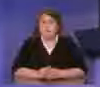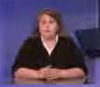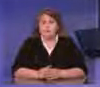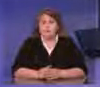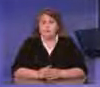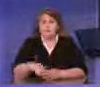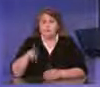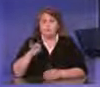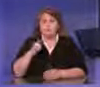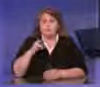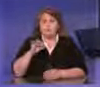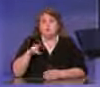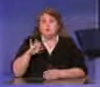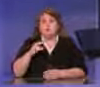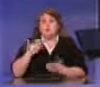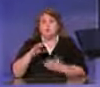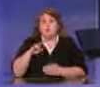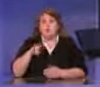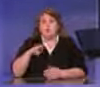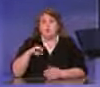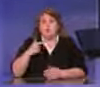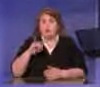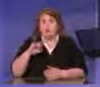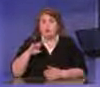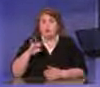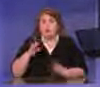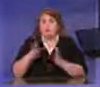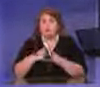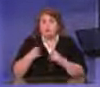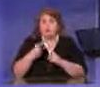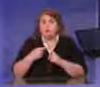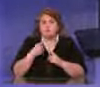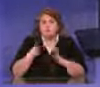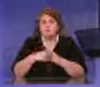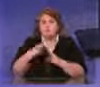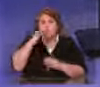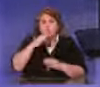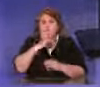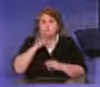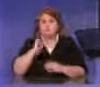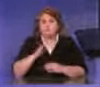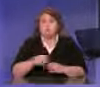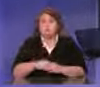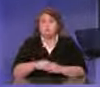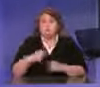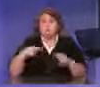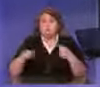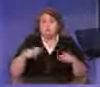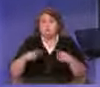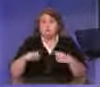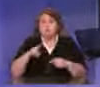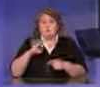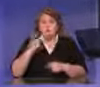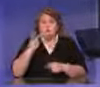называют дигибридным или полигибридным скрещиванием, называется скрещивание родительских особей, различающихся